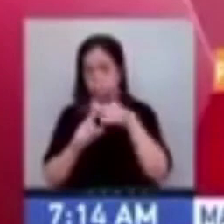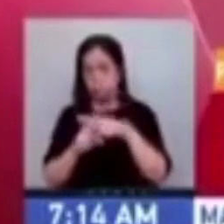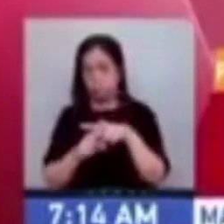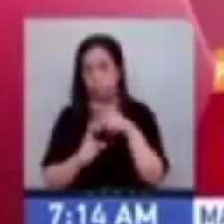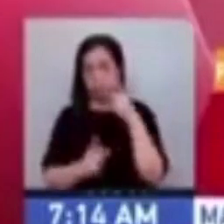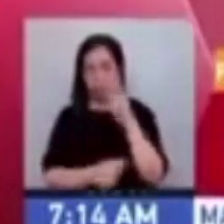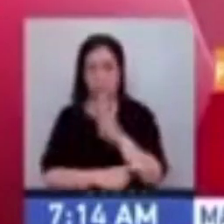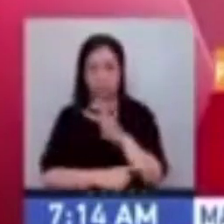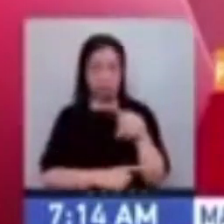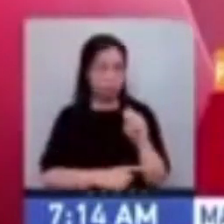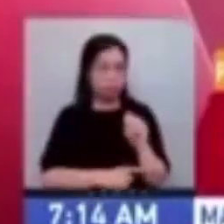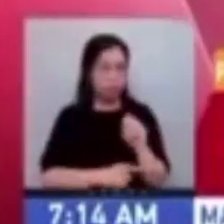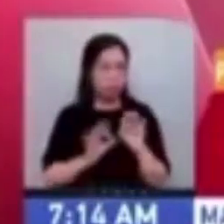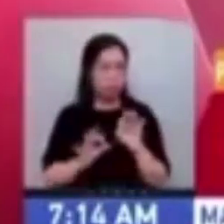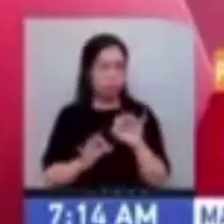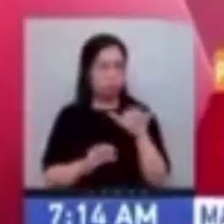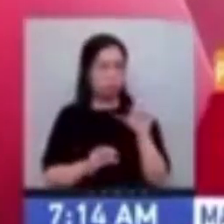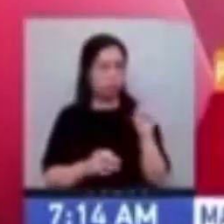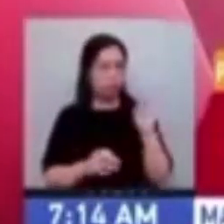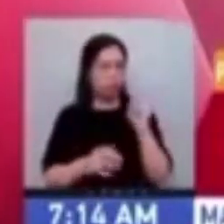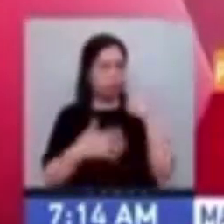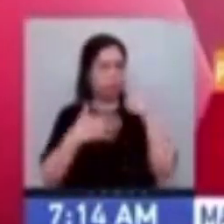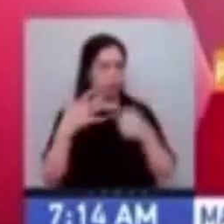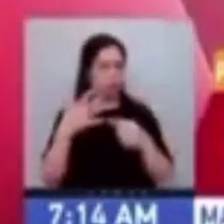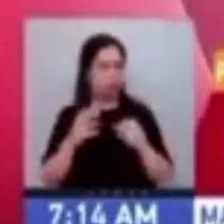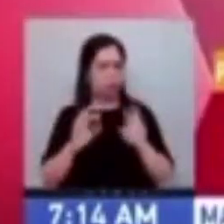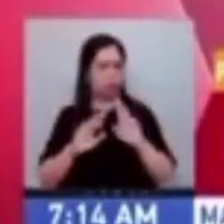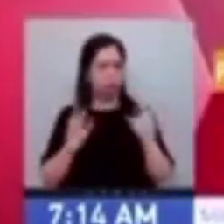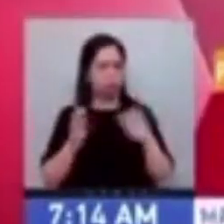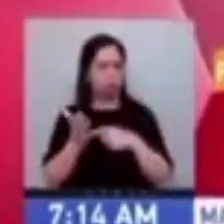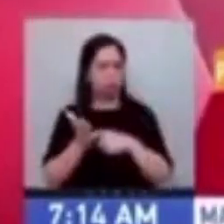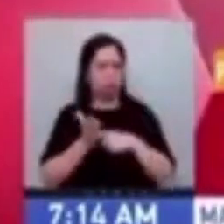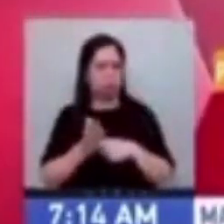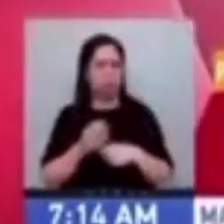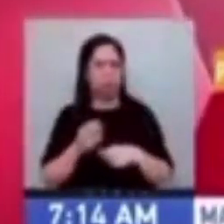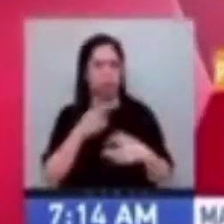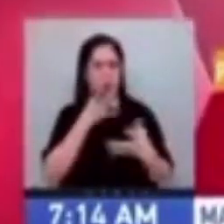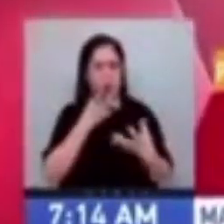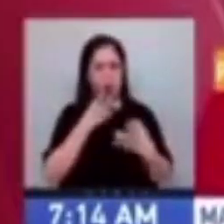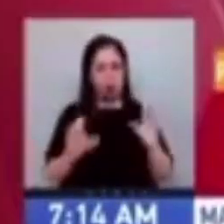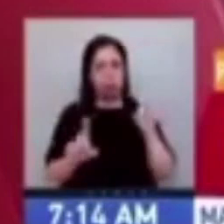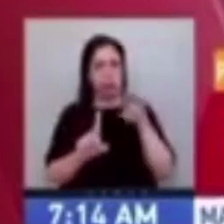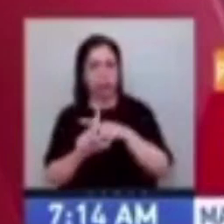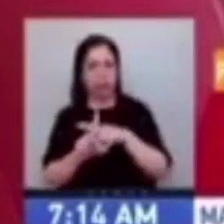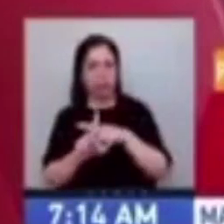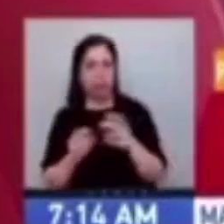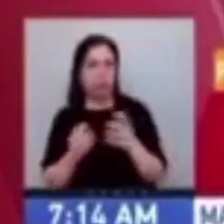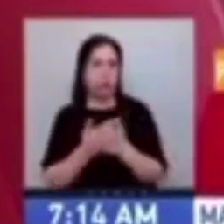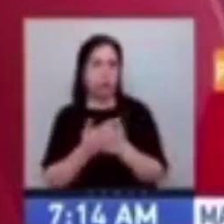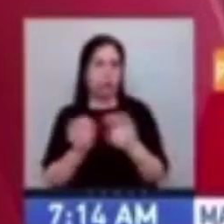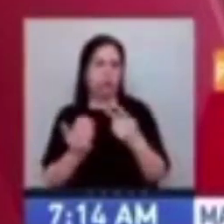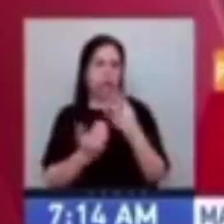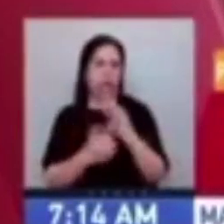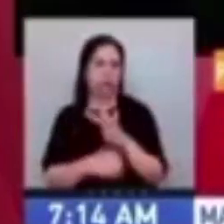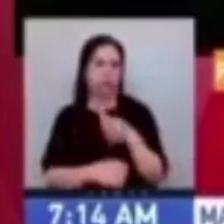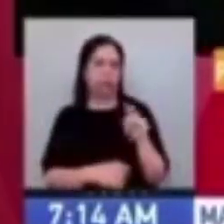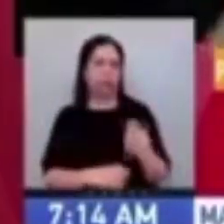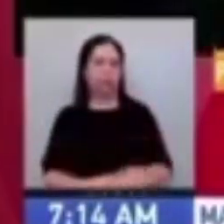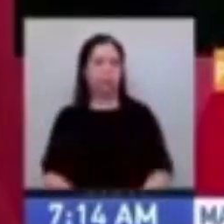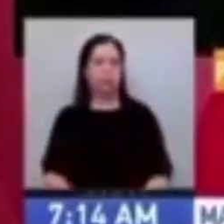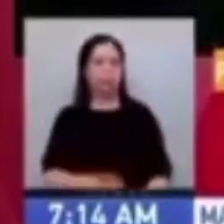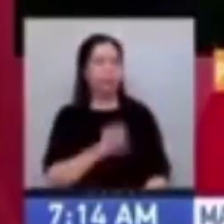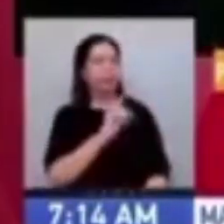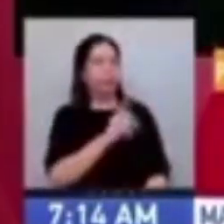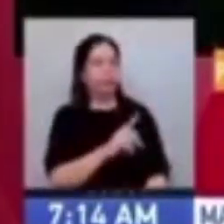4Ps? Kung oo, ano-ano yung mga dapat ihanda? Yung mga nais mapabilang na beneficiaryo dito sa programa? Okay.